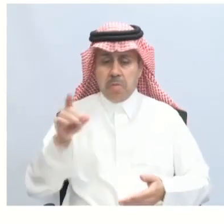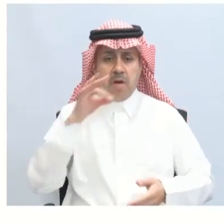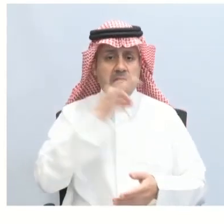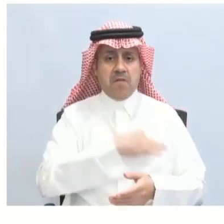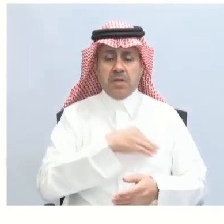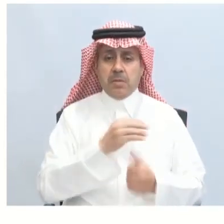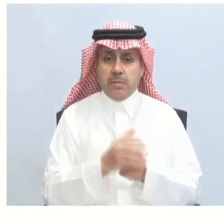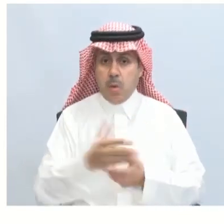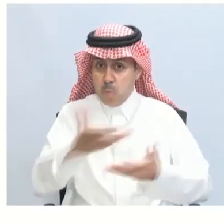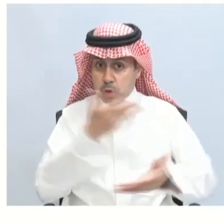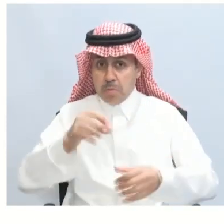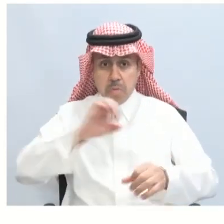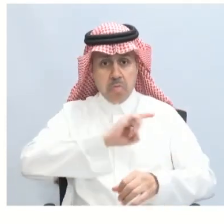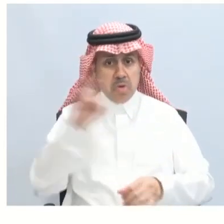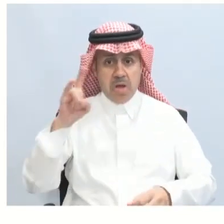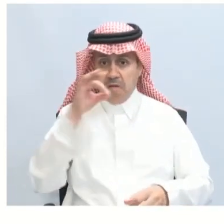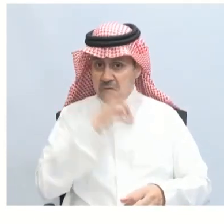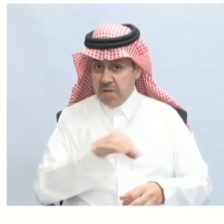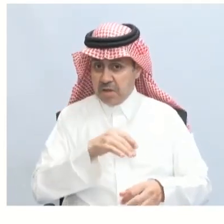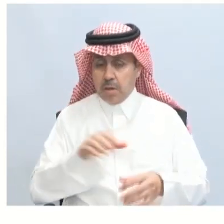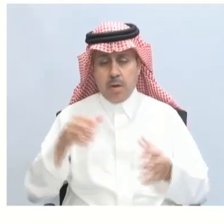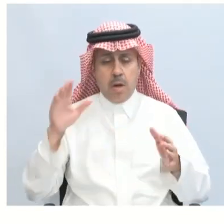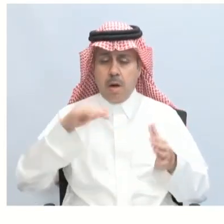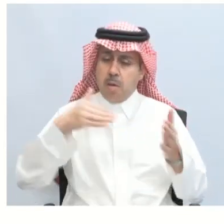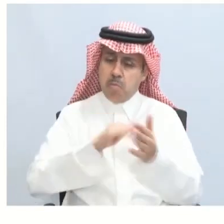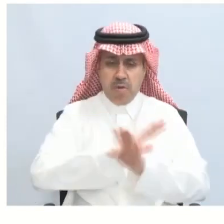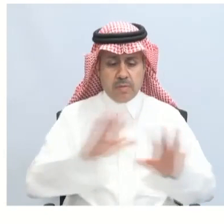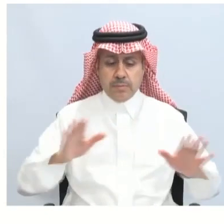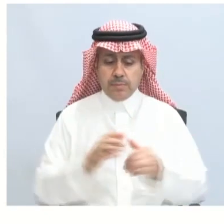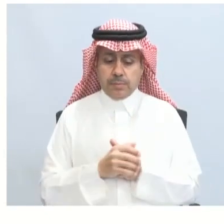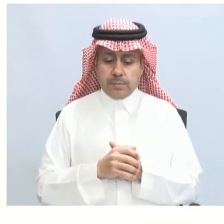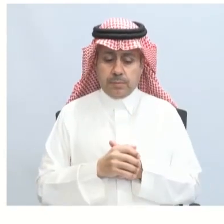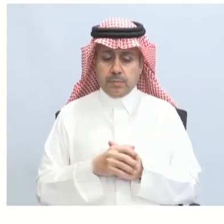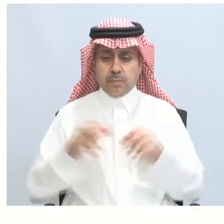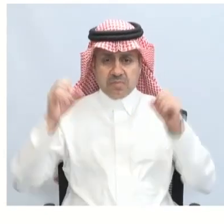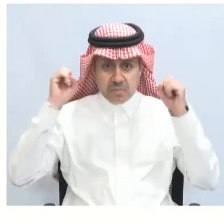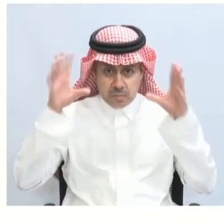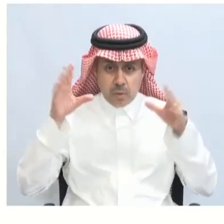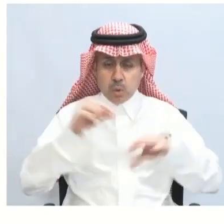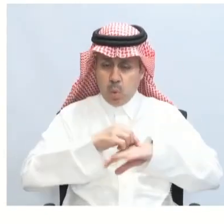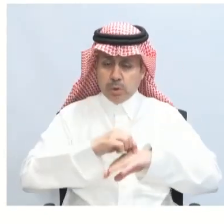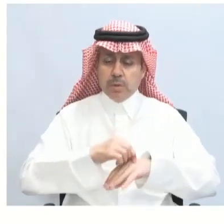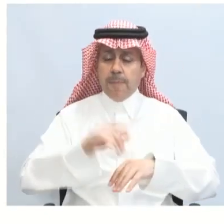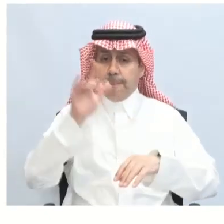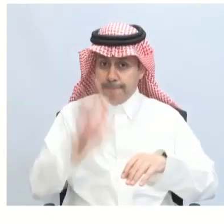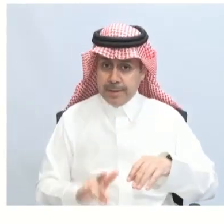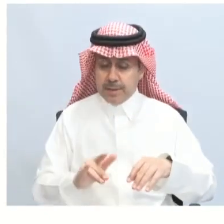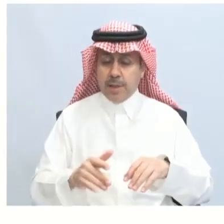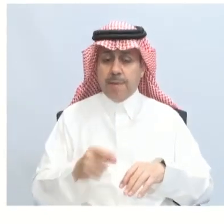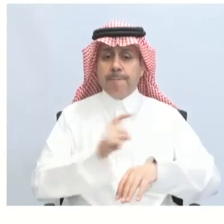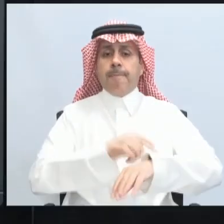فائده مرجوه وللاسف كثير منا يقع في هذا الخطا فتجد انه يجلس الساعات في